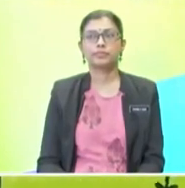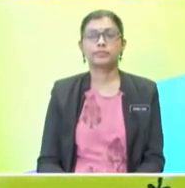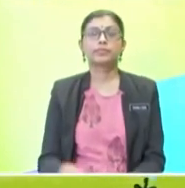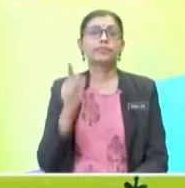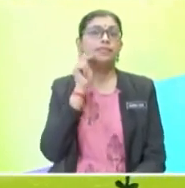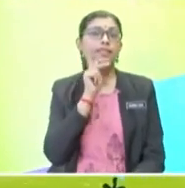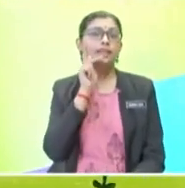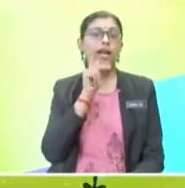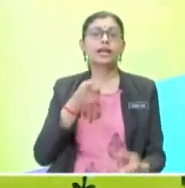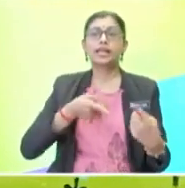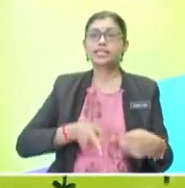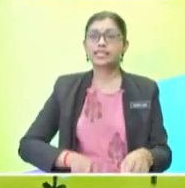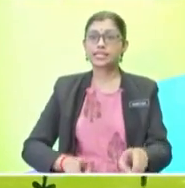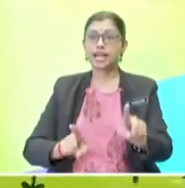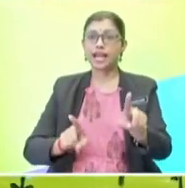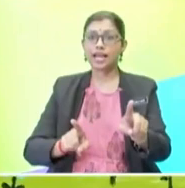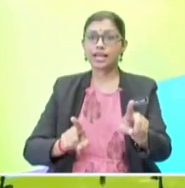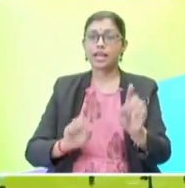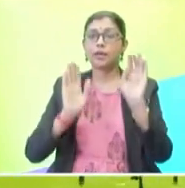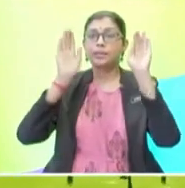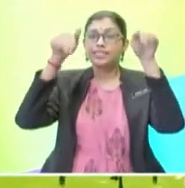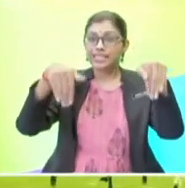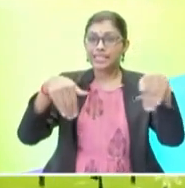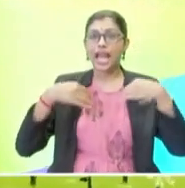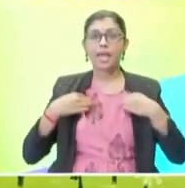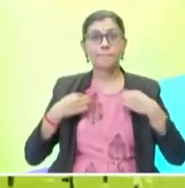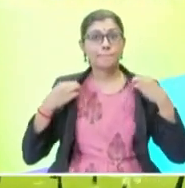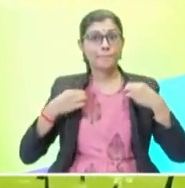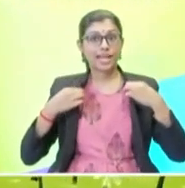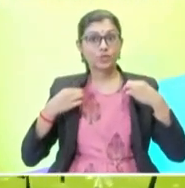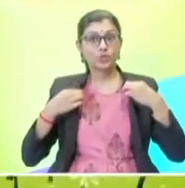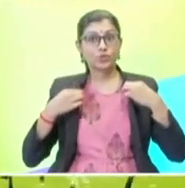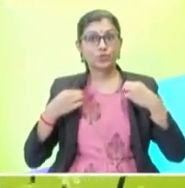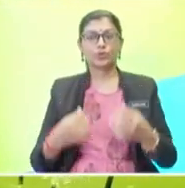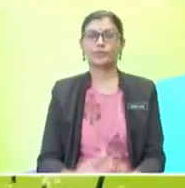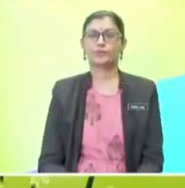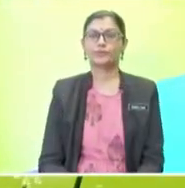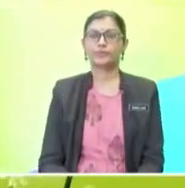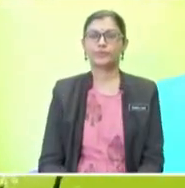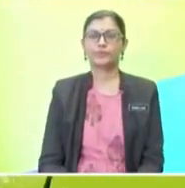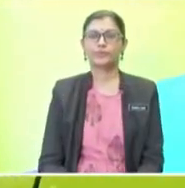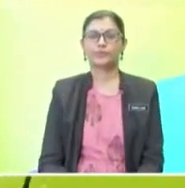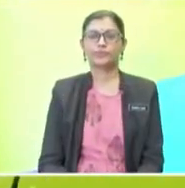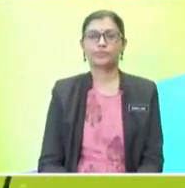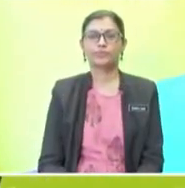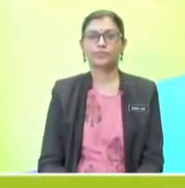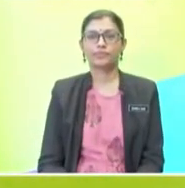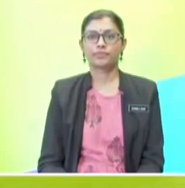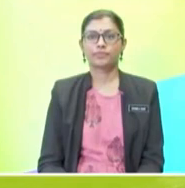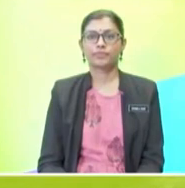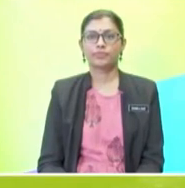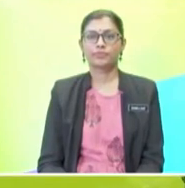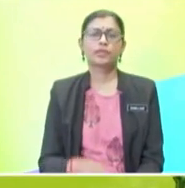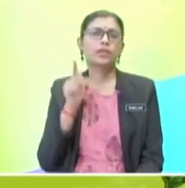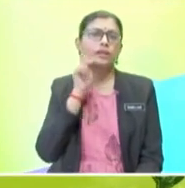Kakak sedang menyidai baju di ampaian. Oh, kakak cikgu sedang menyidai baju di ampaian. Okay. Agak-agak kakak